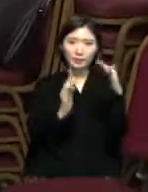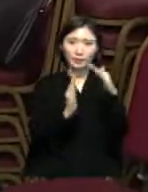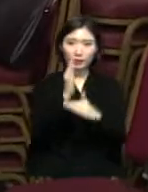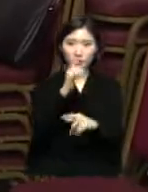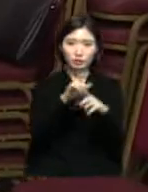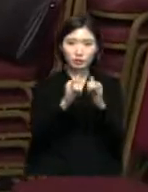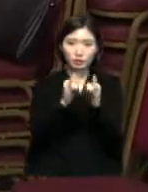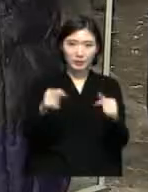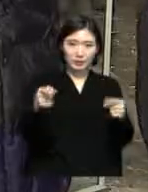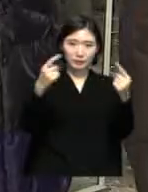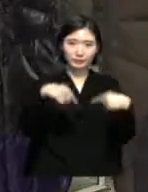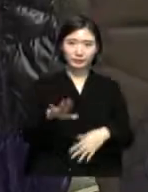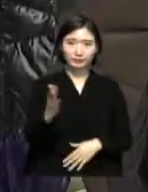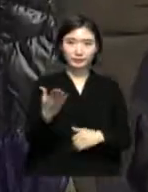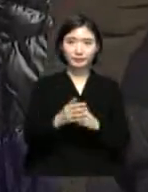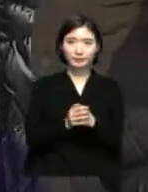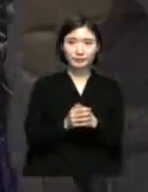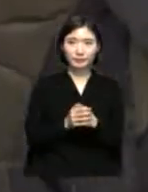주민이 참여했습니다.